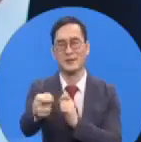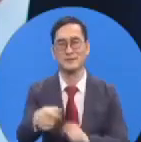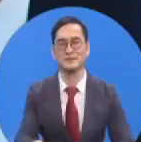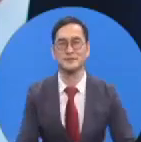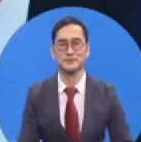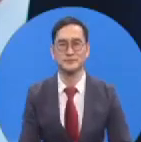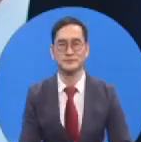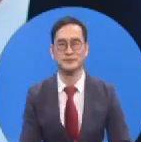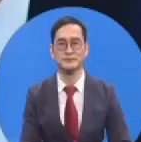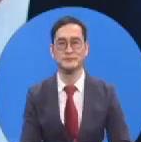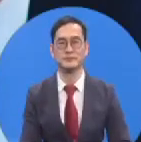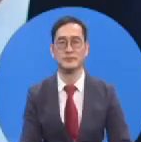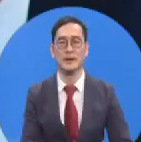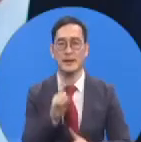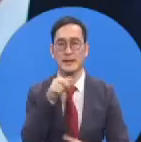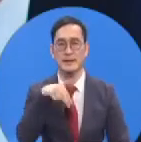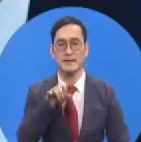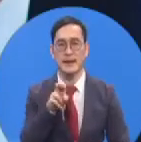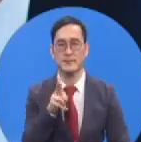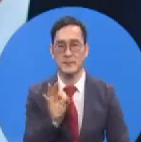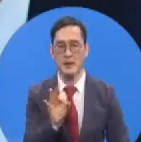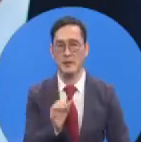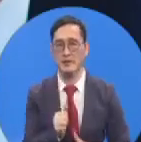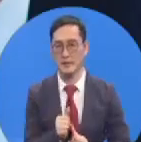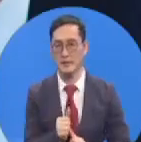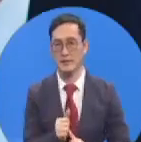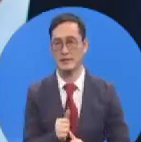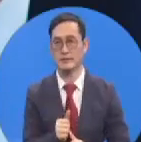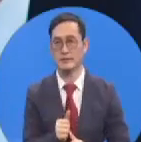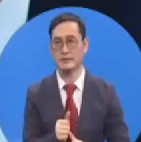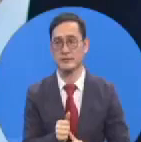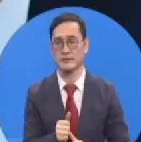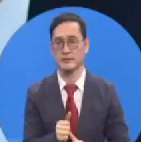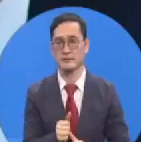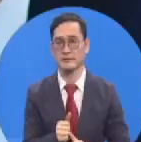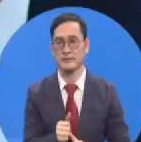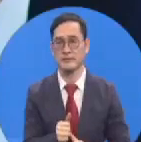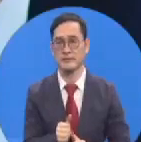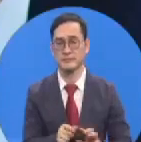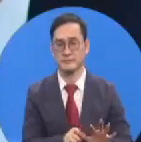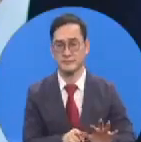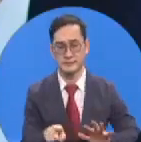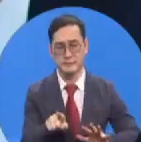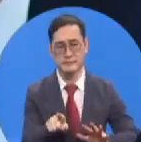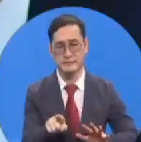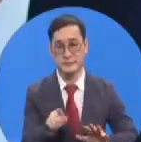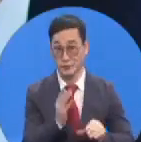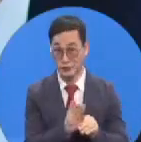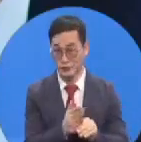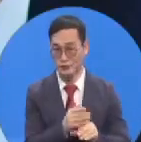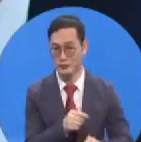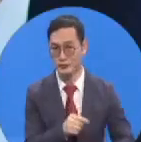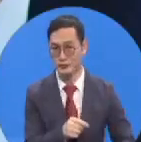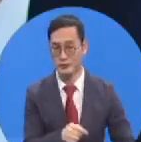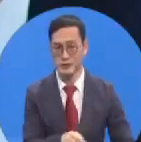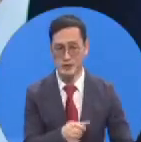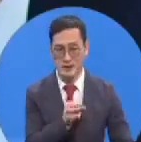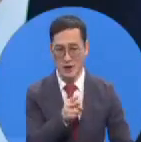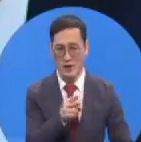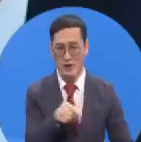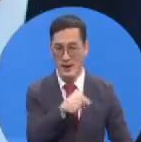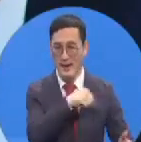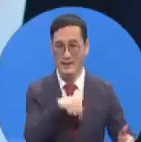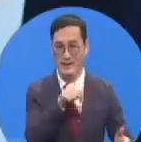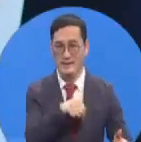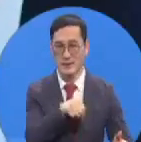이재명 지사 입장에서는 이런 생각을 할 수 있습니다. 선두의 숙명이다라고 해야 할까요? 여권 내에서도